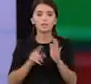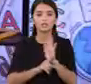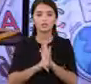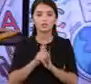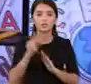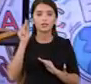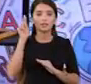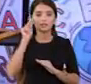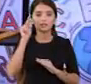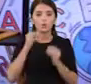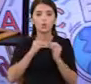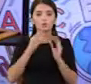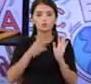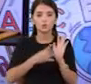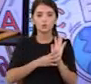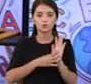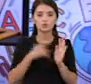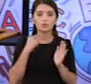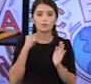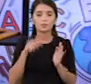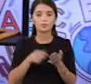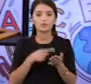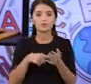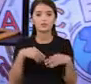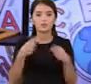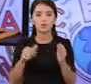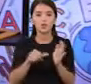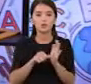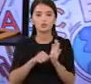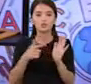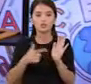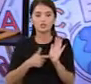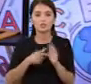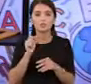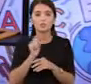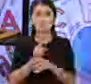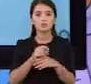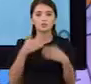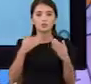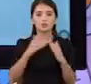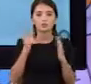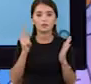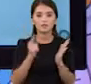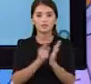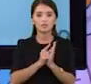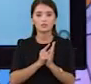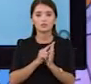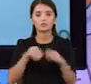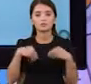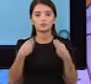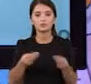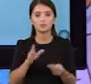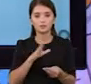boshlasak. Darslikning 19-betida berilgan 6-masala va 7-misol sizga mustaqil vazifa